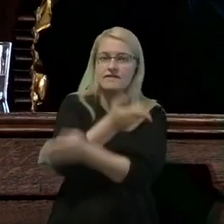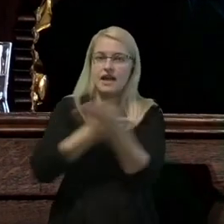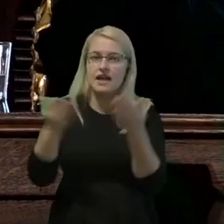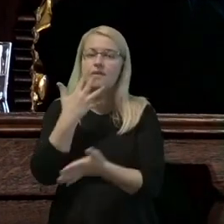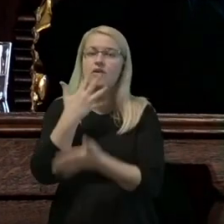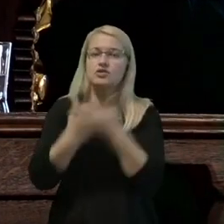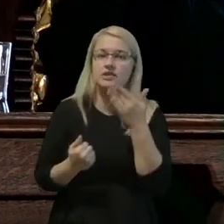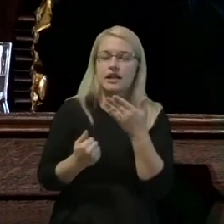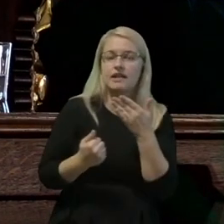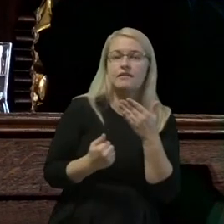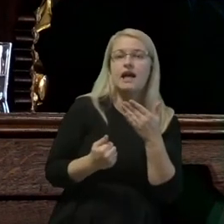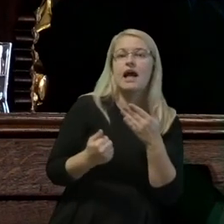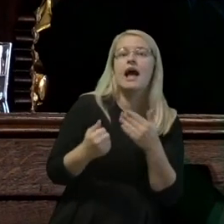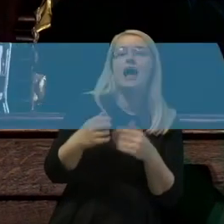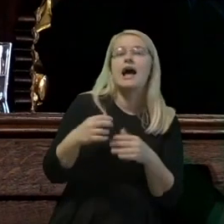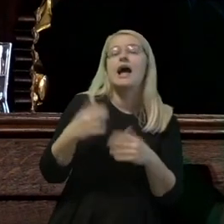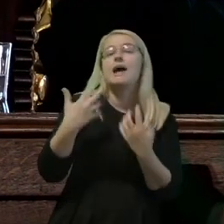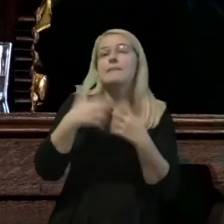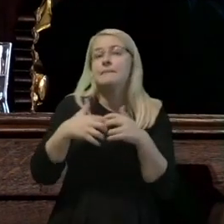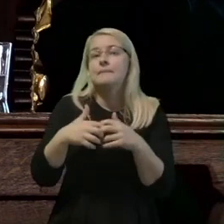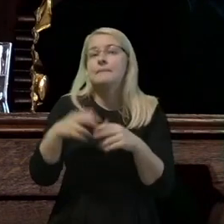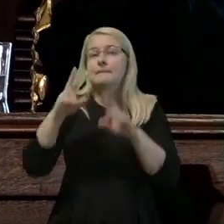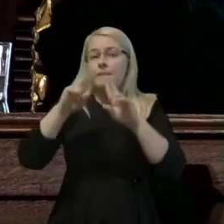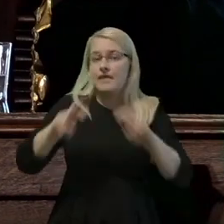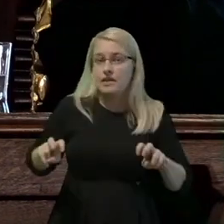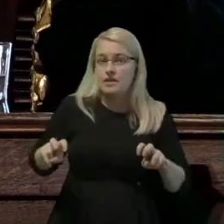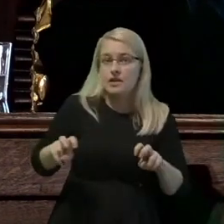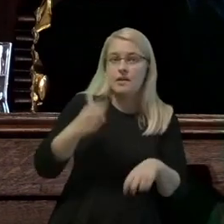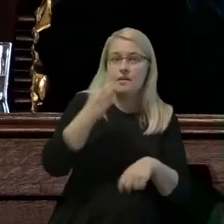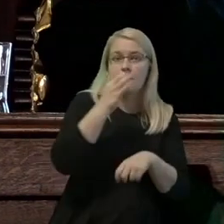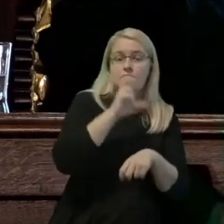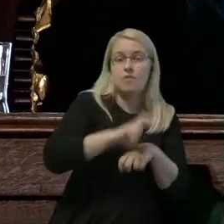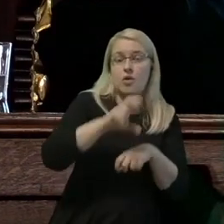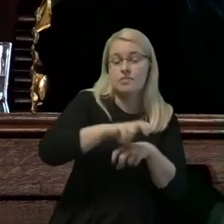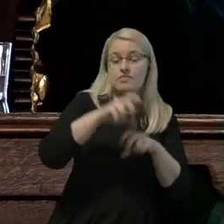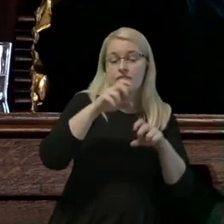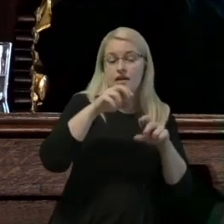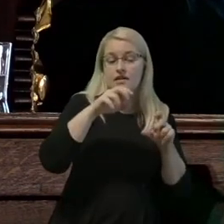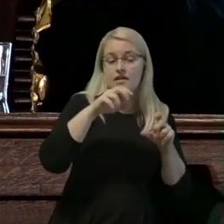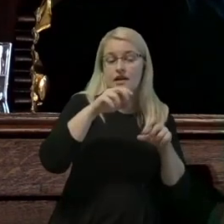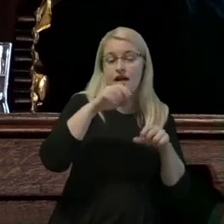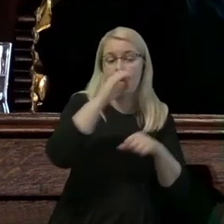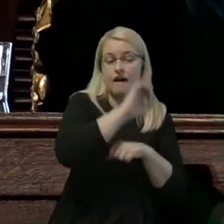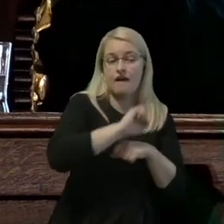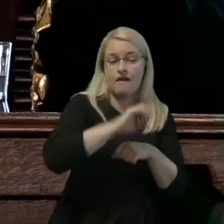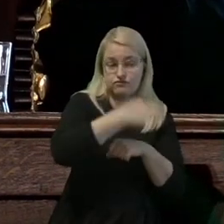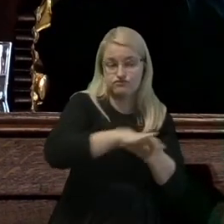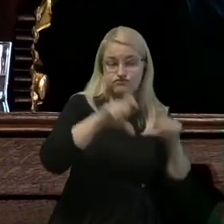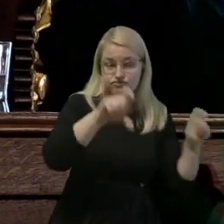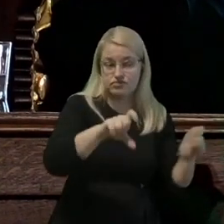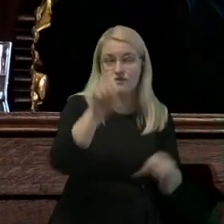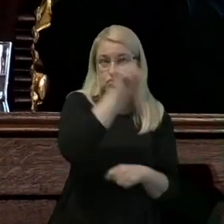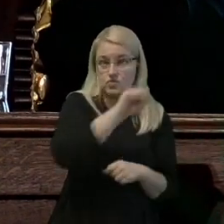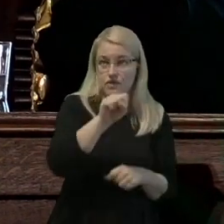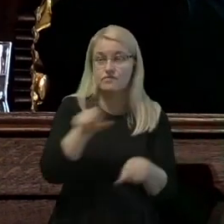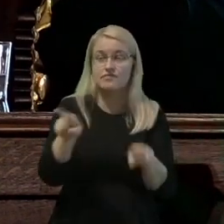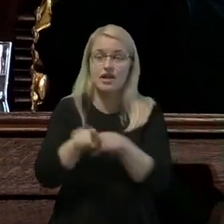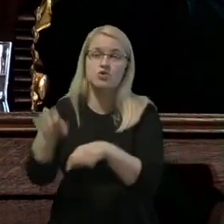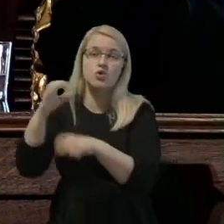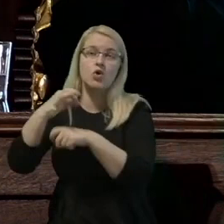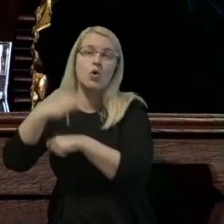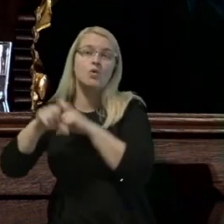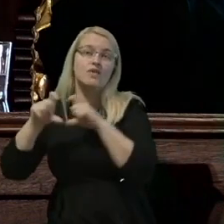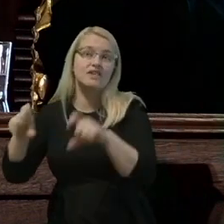badawczej z Politechniką Wrocławską i Uniwersytetem Medycznym. Każdy z nas tu obecnych dokonał w